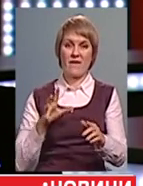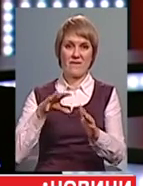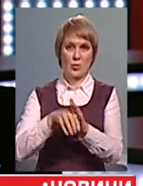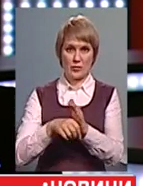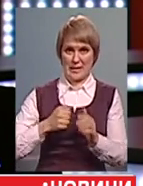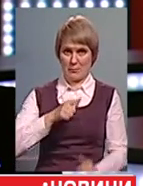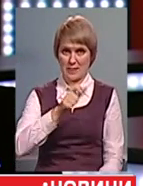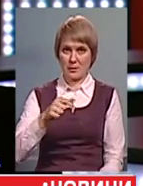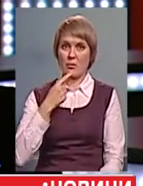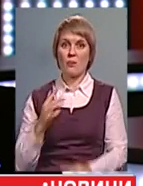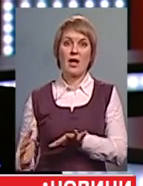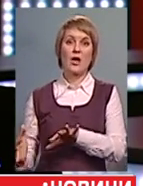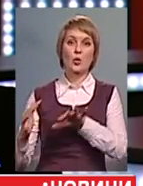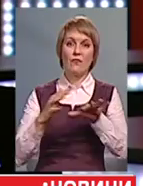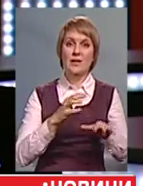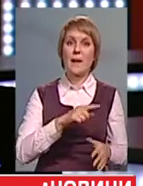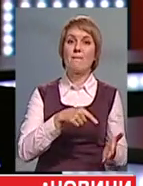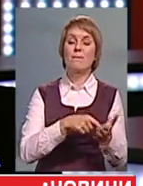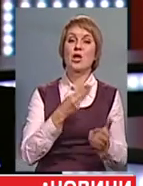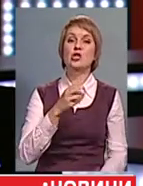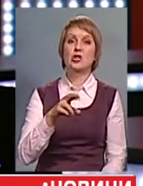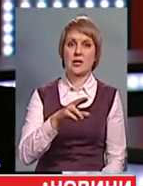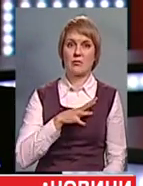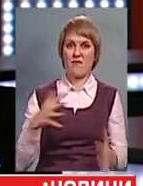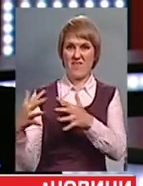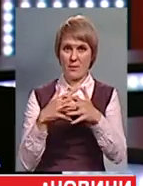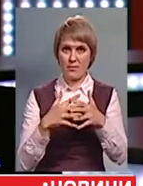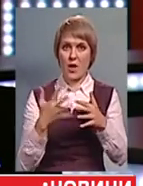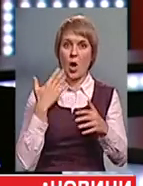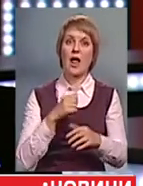Щастя. Зав'язався бій, під час якого поранені Єрофєєв та Олександров були затримані.